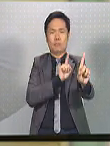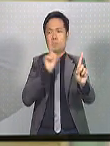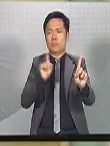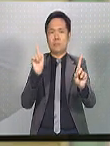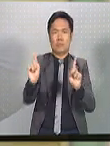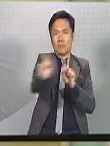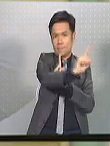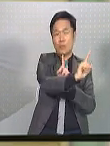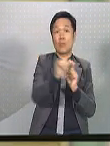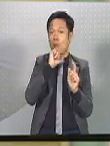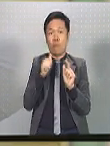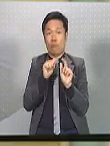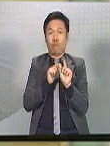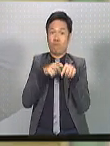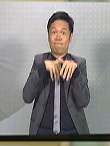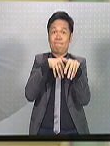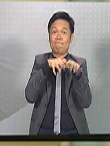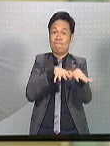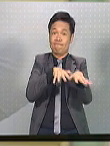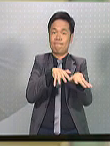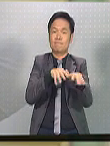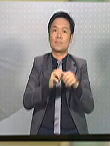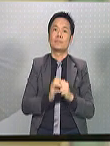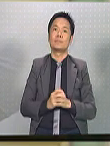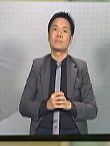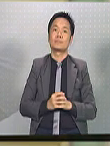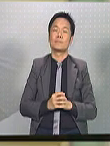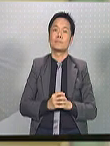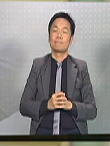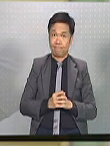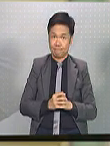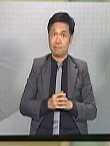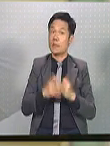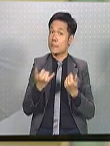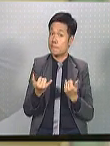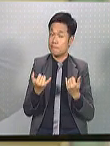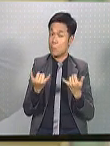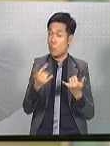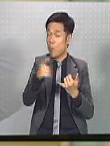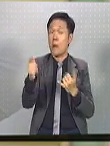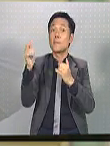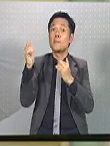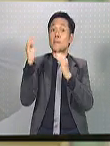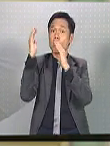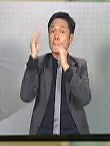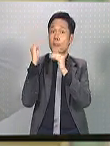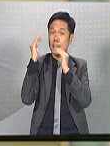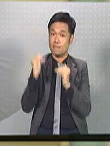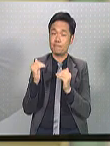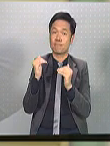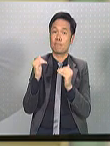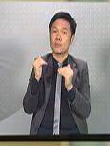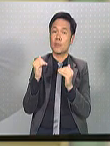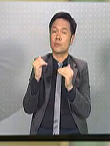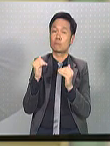itu dilaksanakan sewaktu pengeluaran uang dan sebagainya jadi saya berharap kita semua berharap agar PH